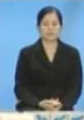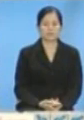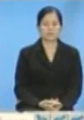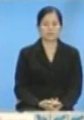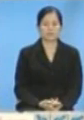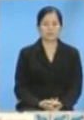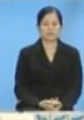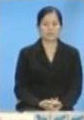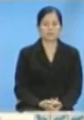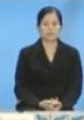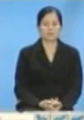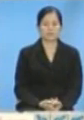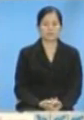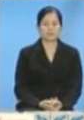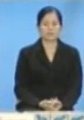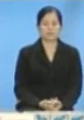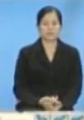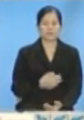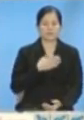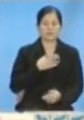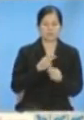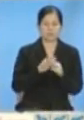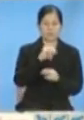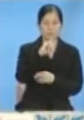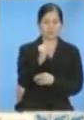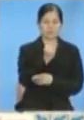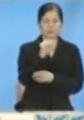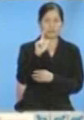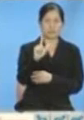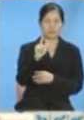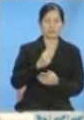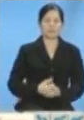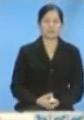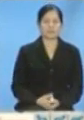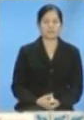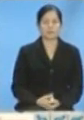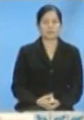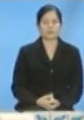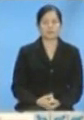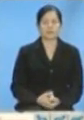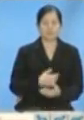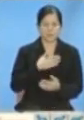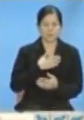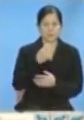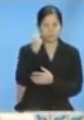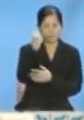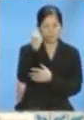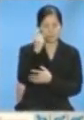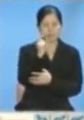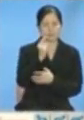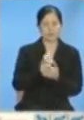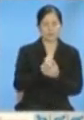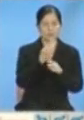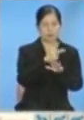ท่านประธานที่เคารพกระผมจุรินทร์ลักษณะวิสิทธิ์พรรคประชาธิปัตย์สมาชิกรัฐสภาผมเข้าใจว่าท่านประธ